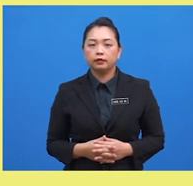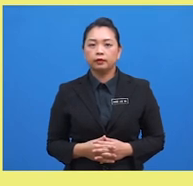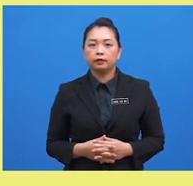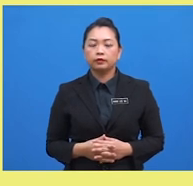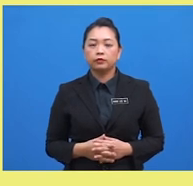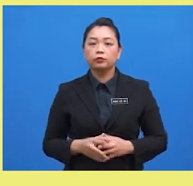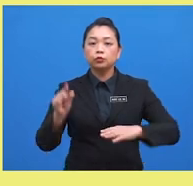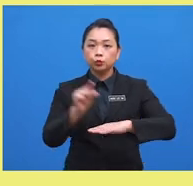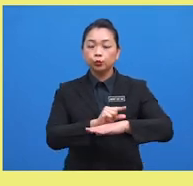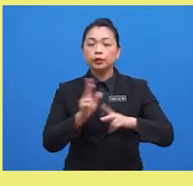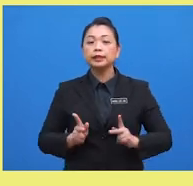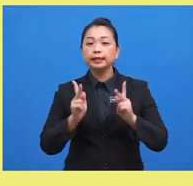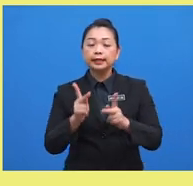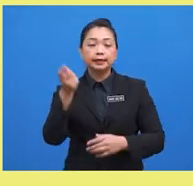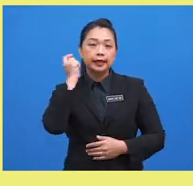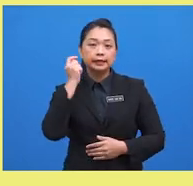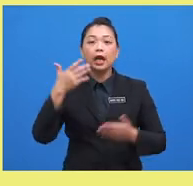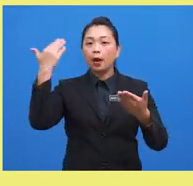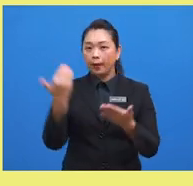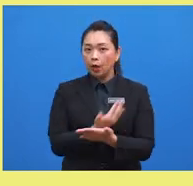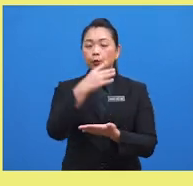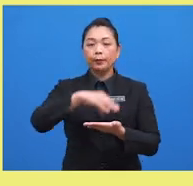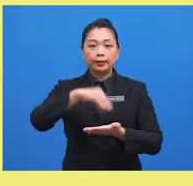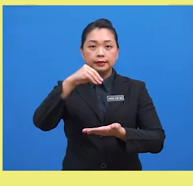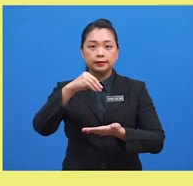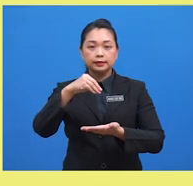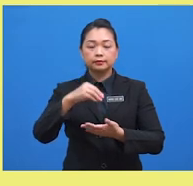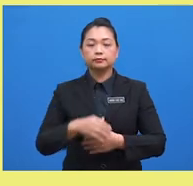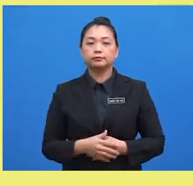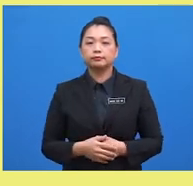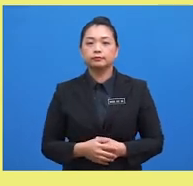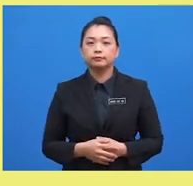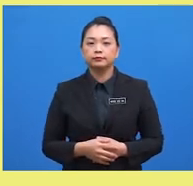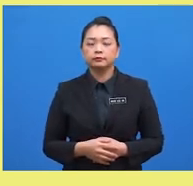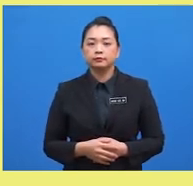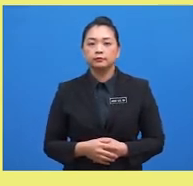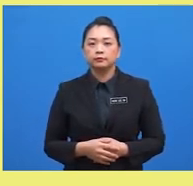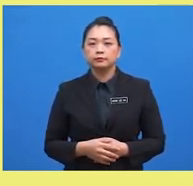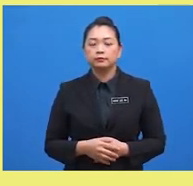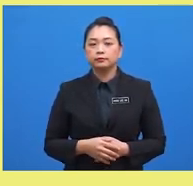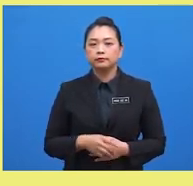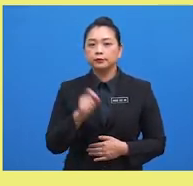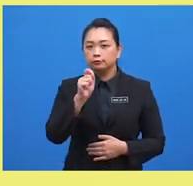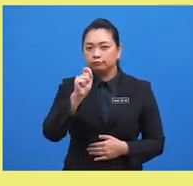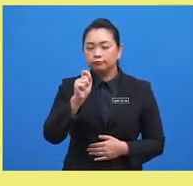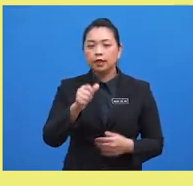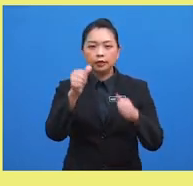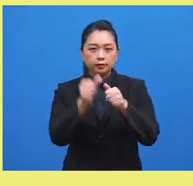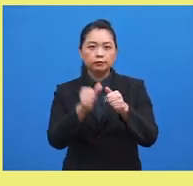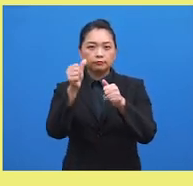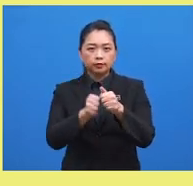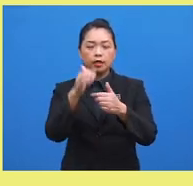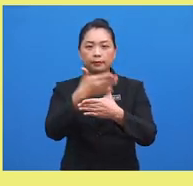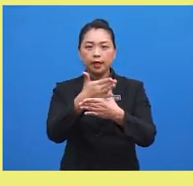Gunakan kaedah tadi yang baru dipelajari, iaitu tandakan setiap